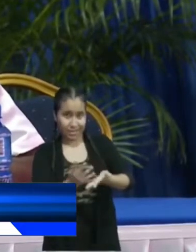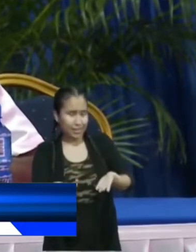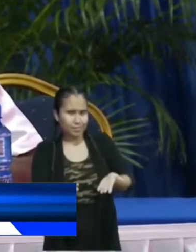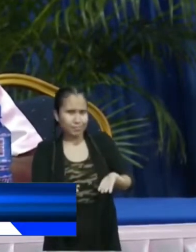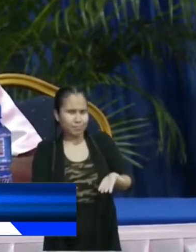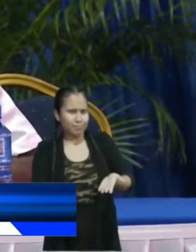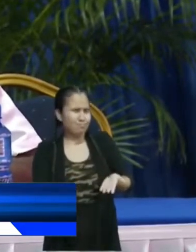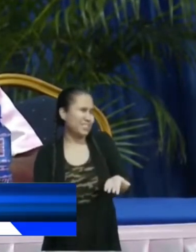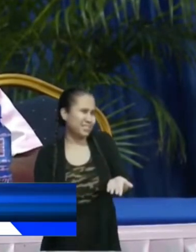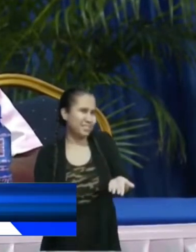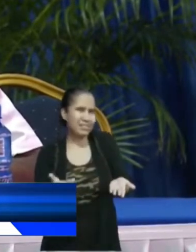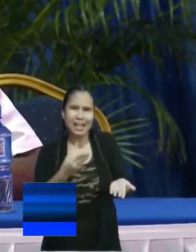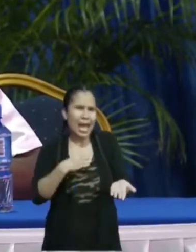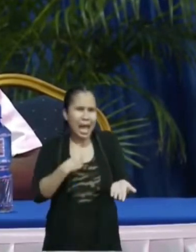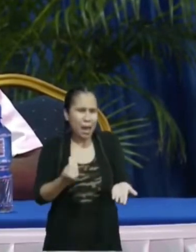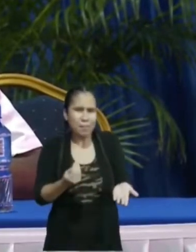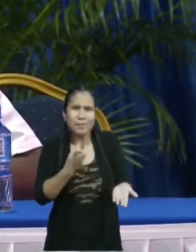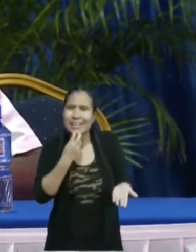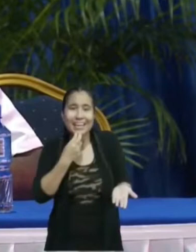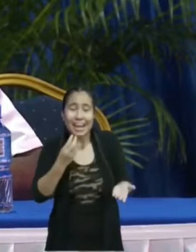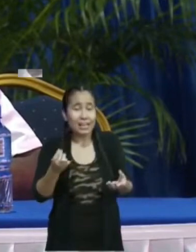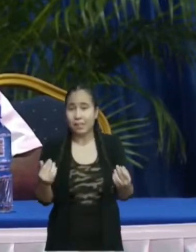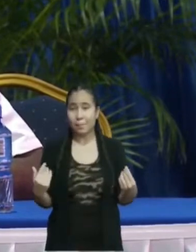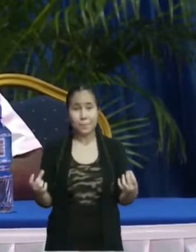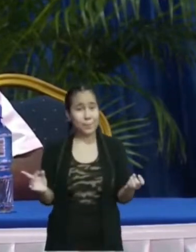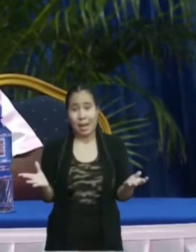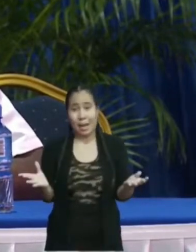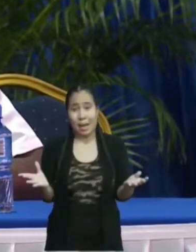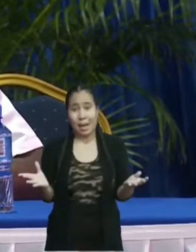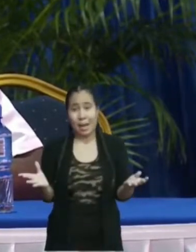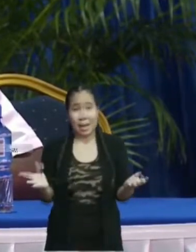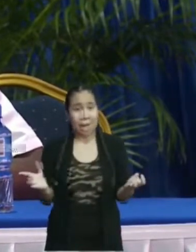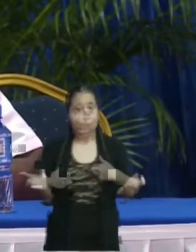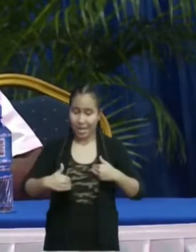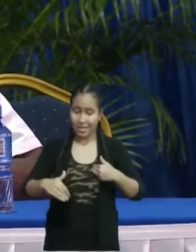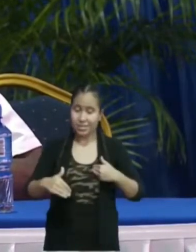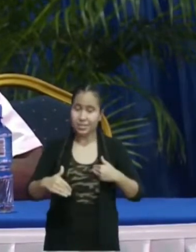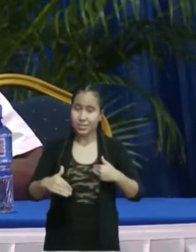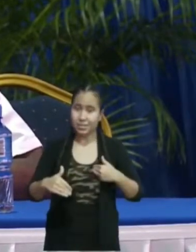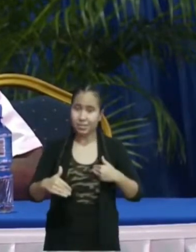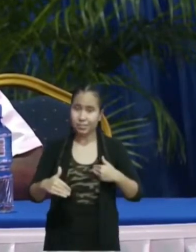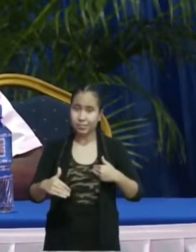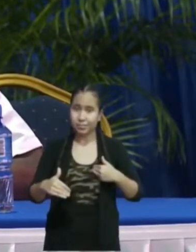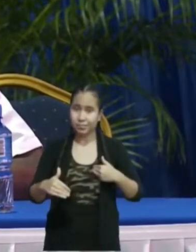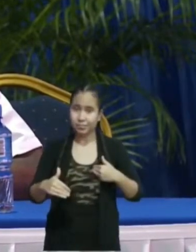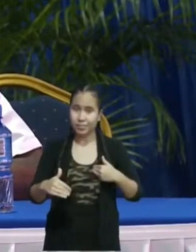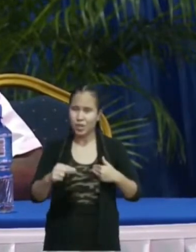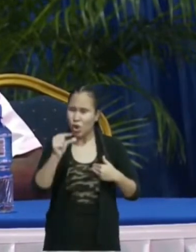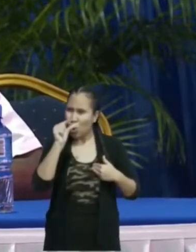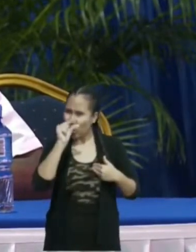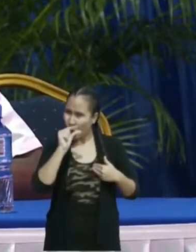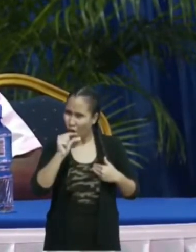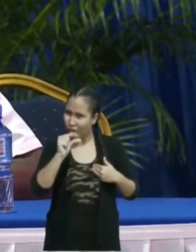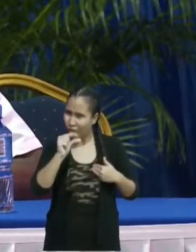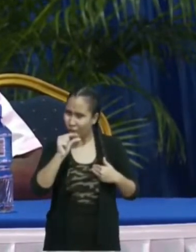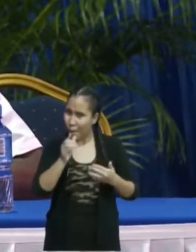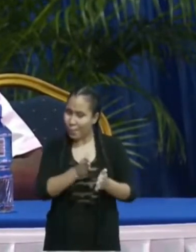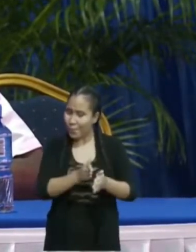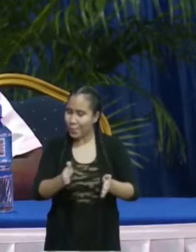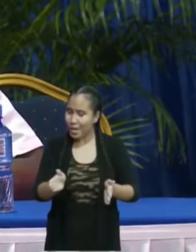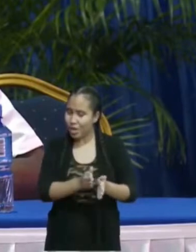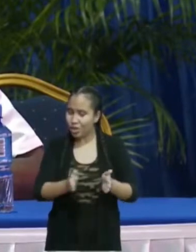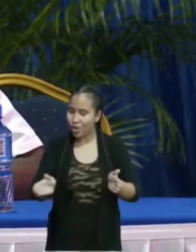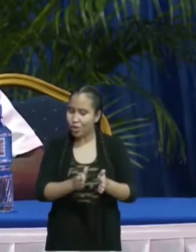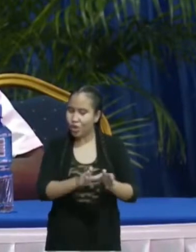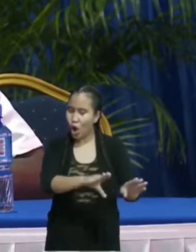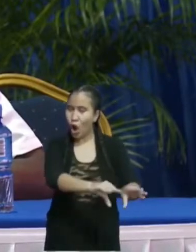hebben. En voor die mensen voor een hele korte periode opneemt, want het kan zijn dat